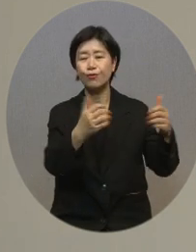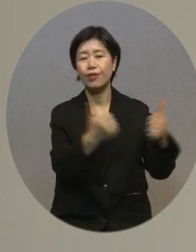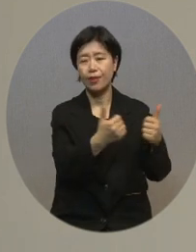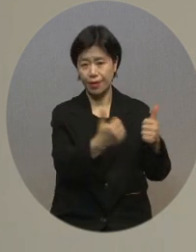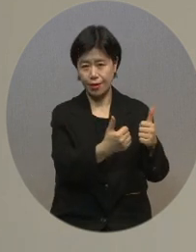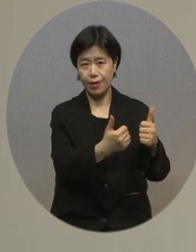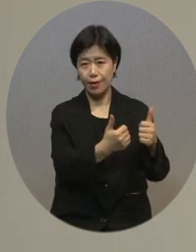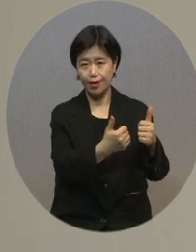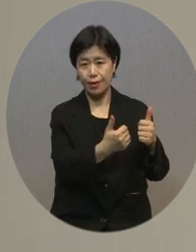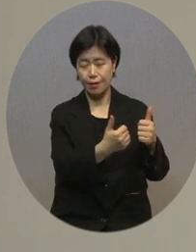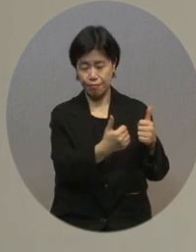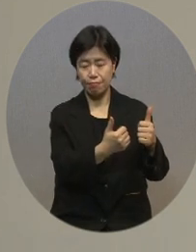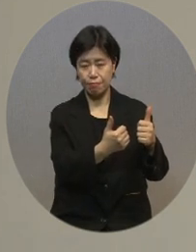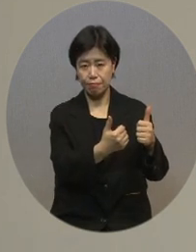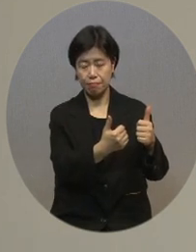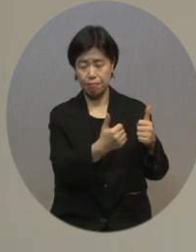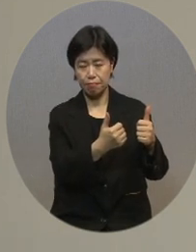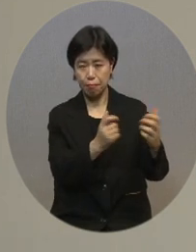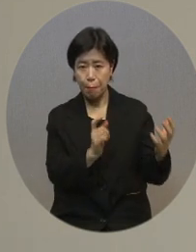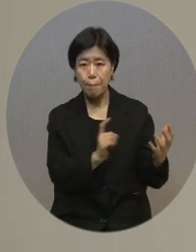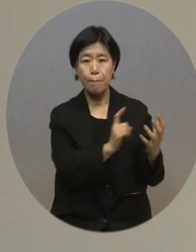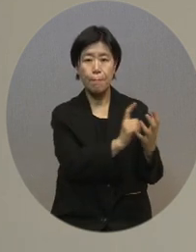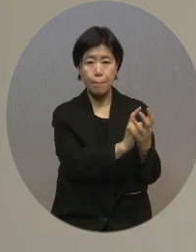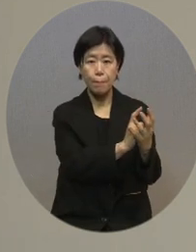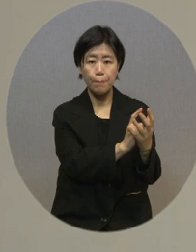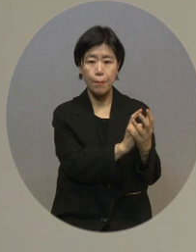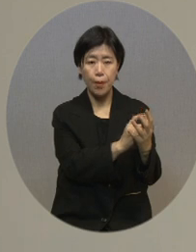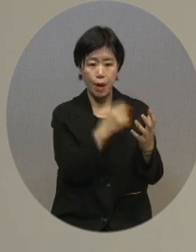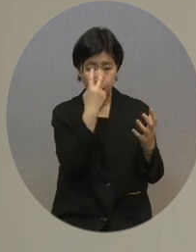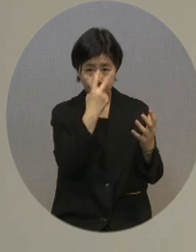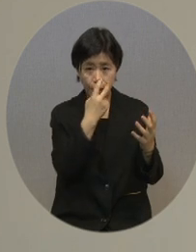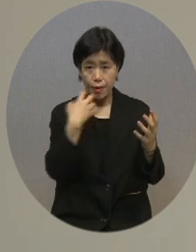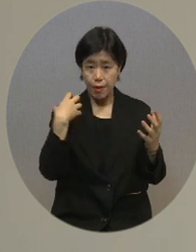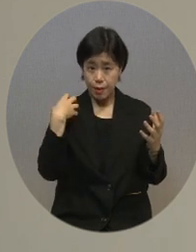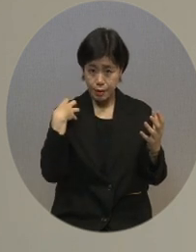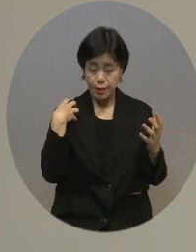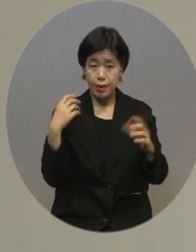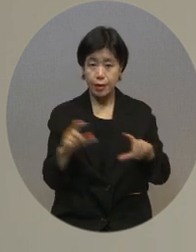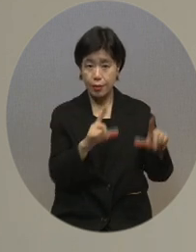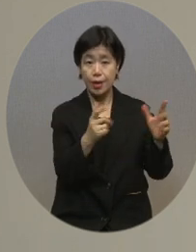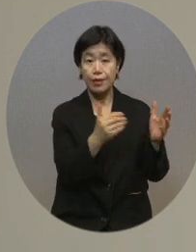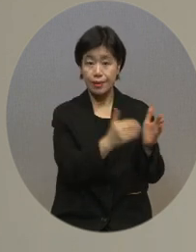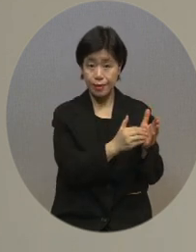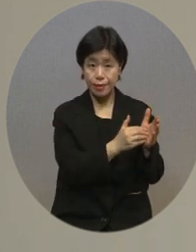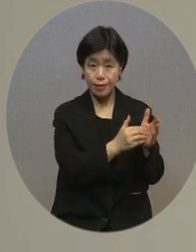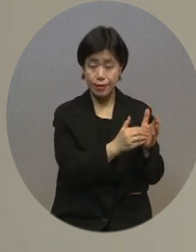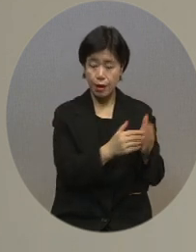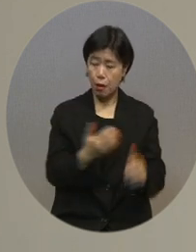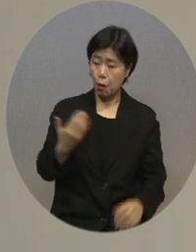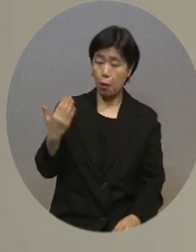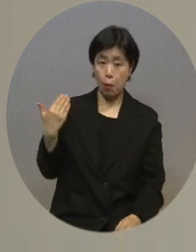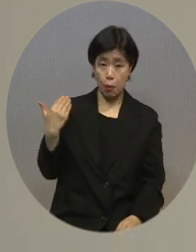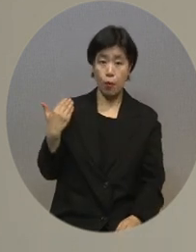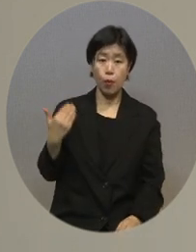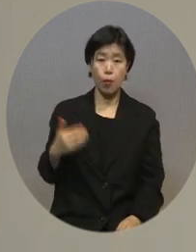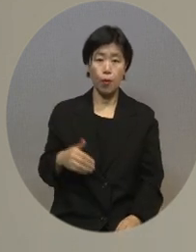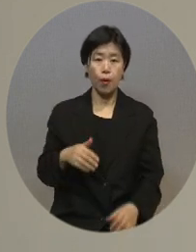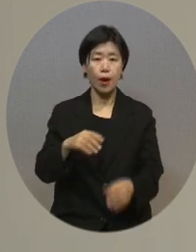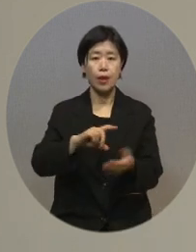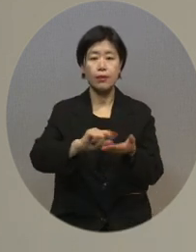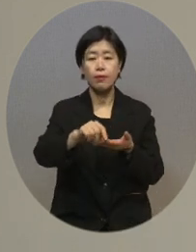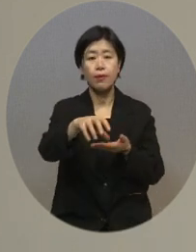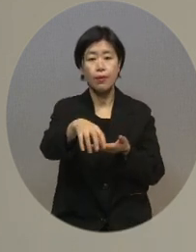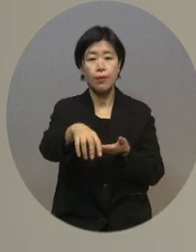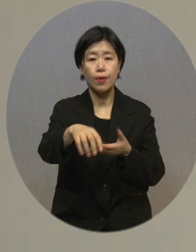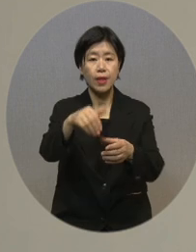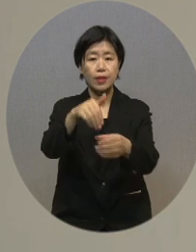국회에서 보좌관 생활을 하다가 지난 지방 선거 때 저한테 좋은 기회가